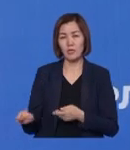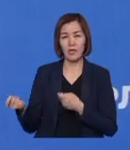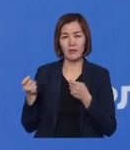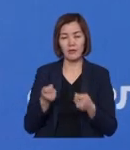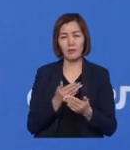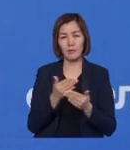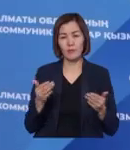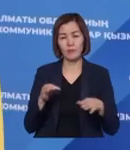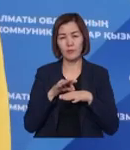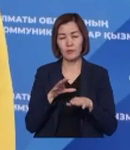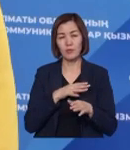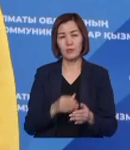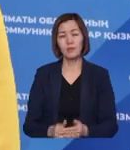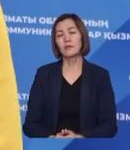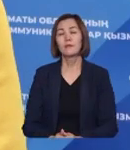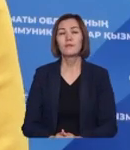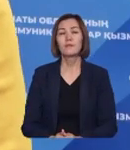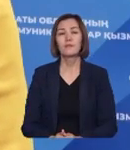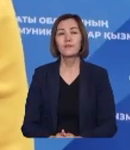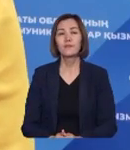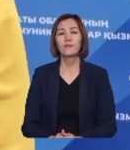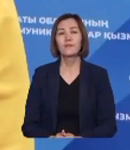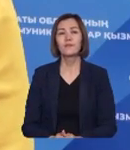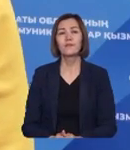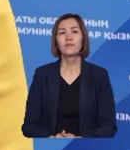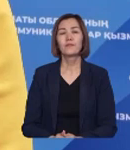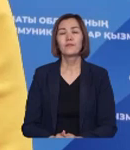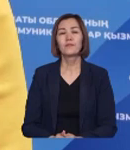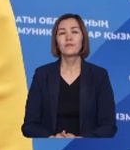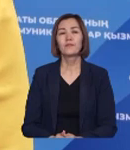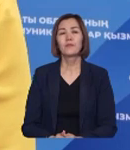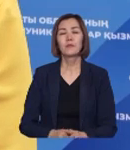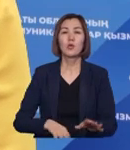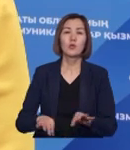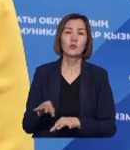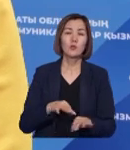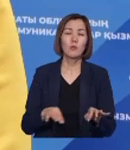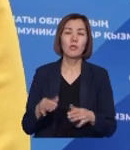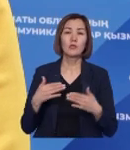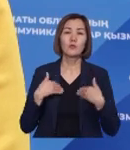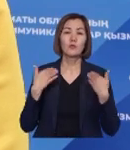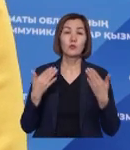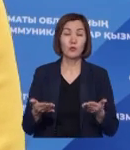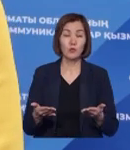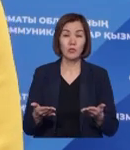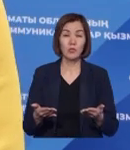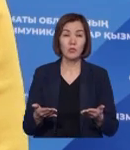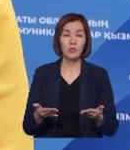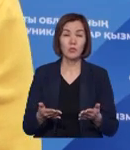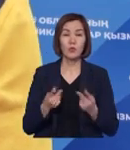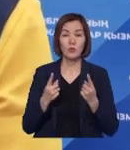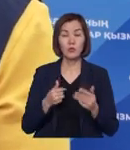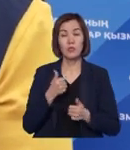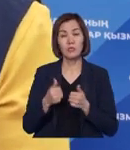өз өнерлерін және экологияны қорғауға қатысты өздерінің жаңағы жобаларын, кішігірім жобаларын ұсынып, үлкен сайыс